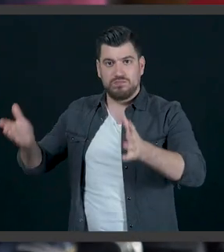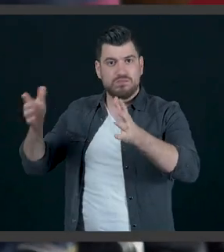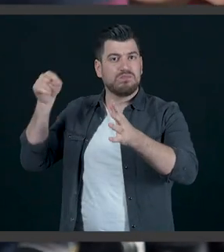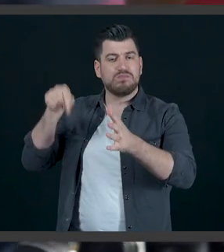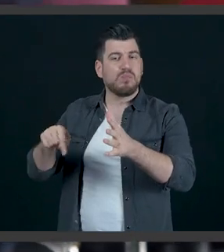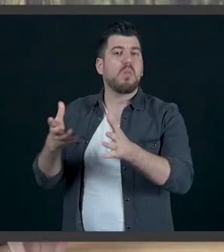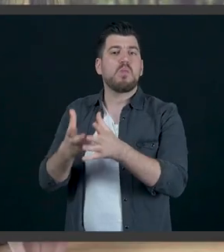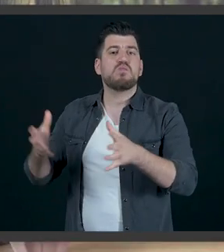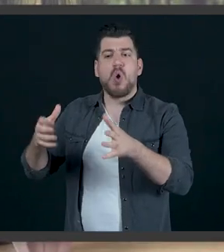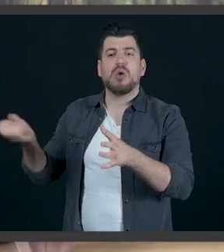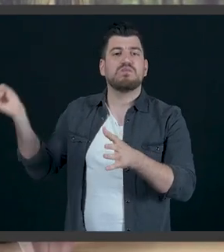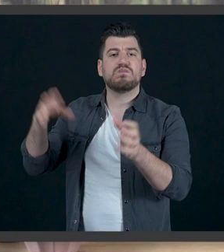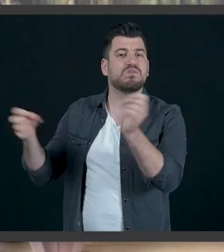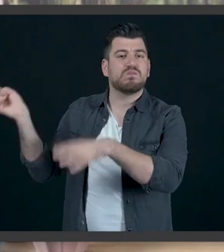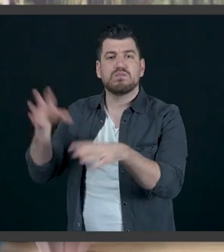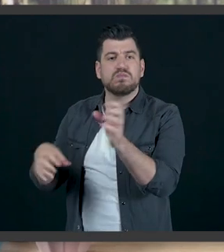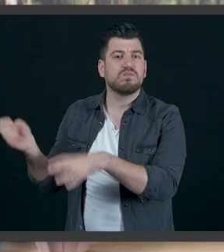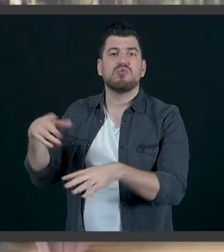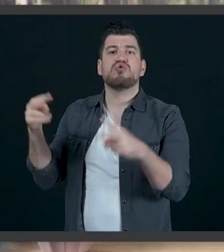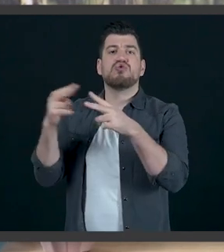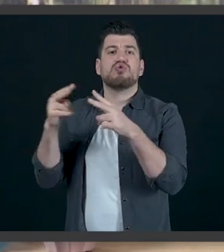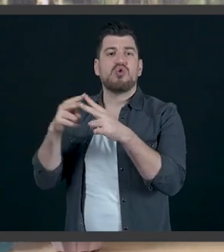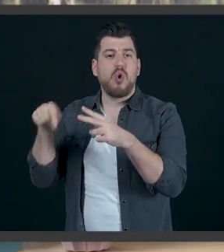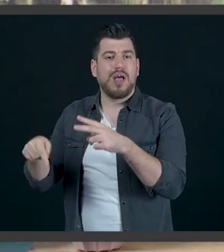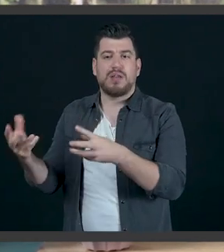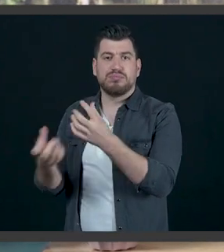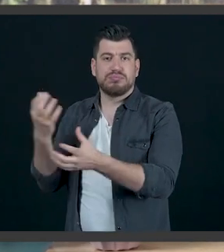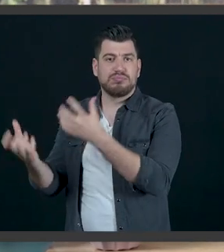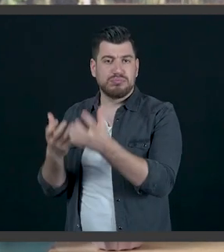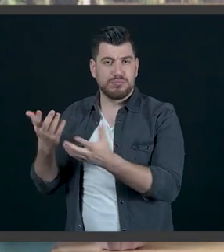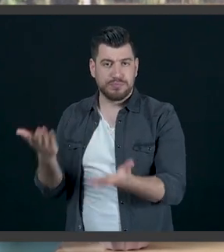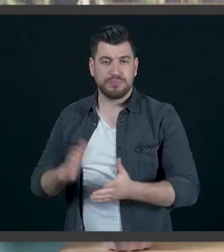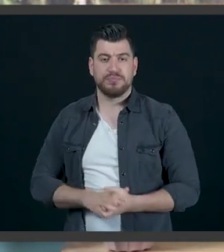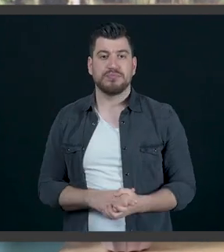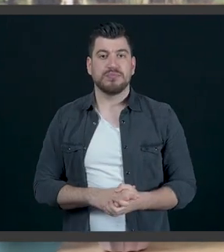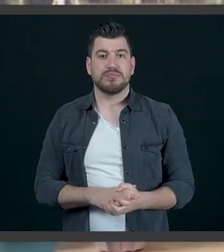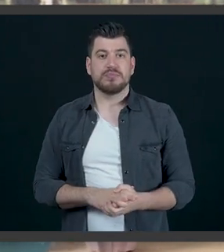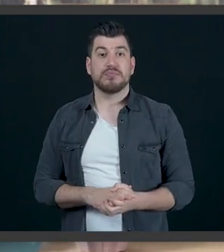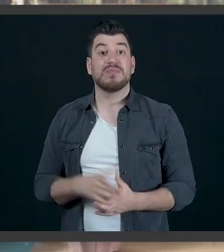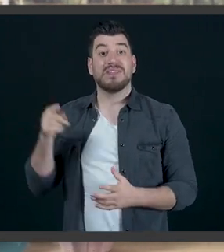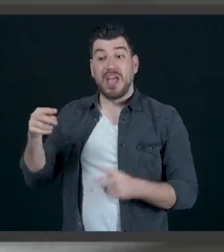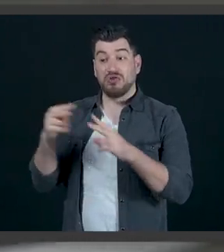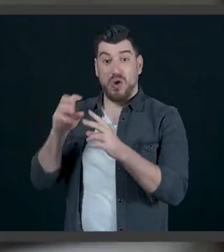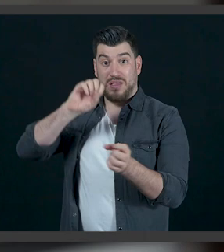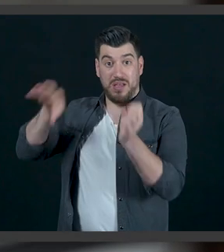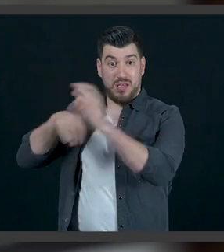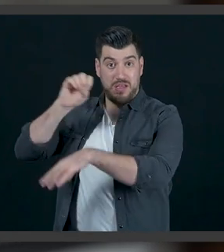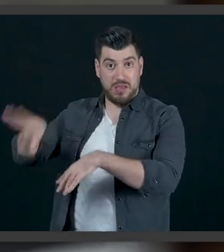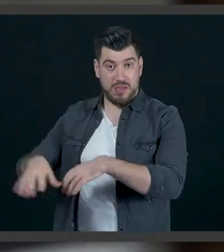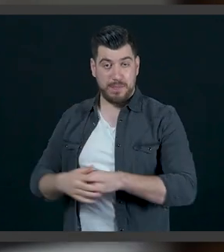πάνω ένα μπολ, είτε μπορείτε να βάλετε ίνοξ, αλουμινένιο, είτε μπορείτε να βάλετε γυάλινο. Και θα βάλω μέσα τη